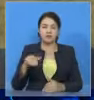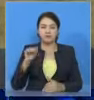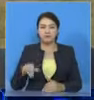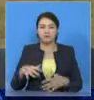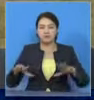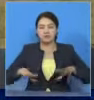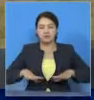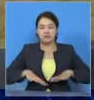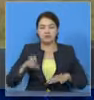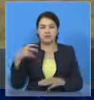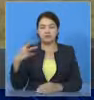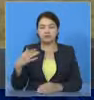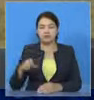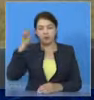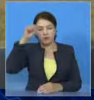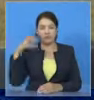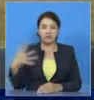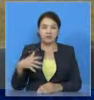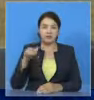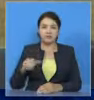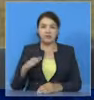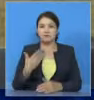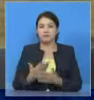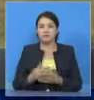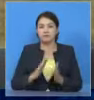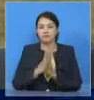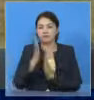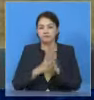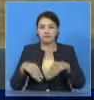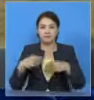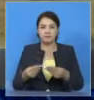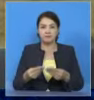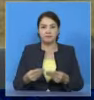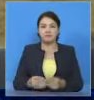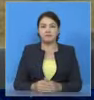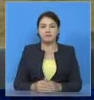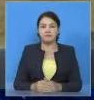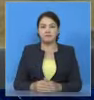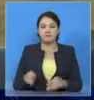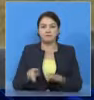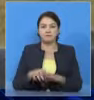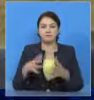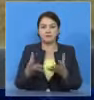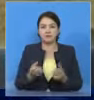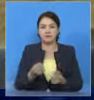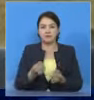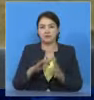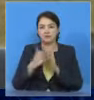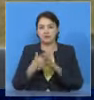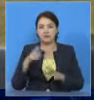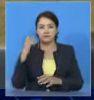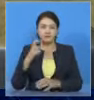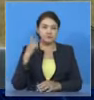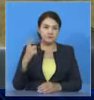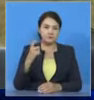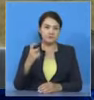қойға 5 мың. Соны субсидиясы жем шөпке беріп отырған. Соны ауылдың мына шаруа